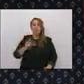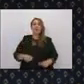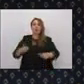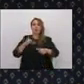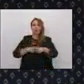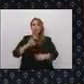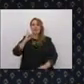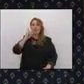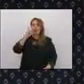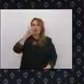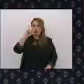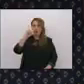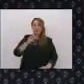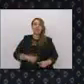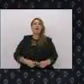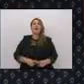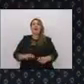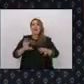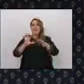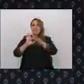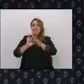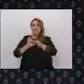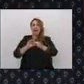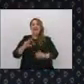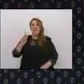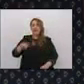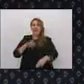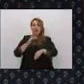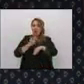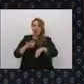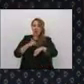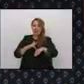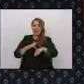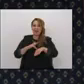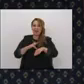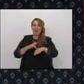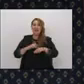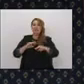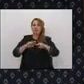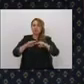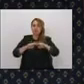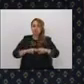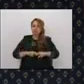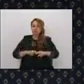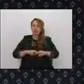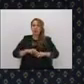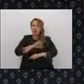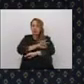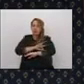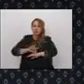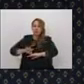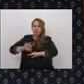الدولة قد تعرف أحيانا بعض التأخر، ما رده بطء عملية تقييم الأملاك العقارية من